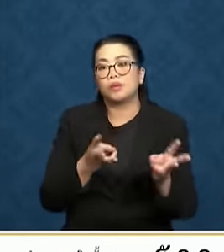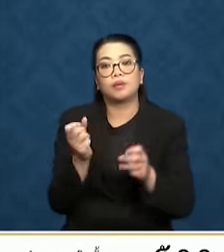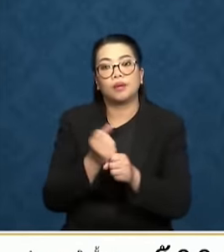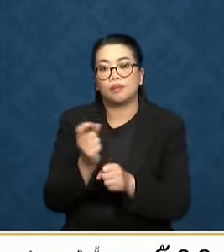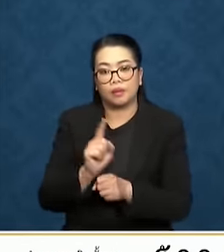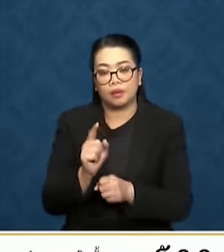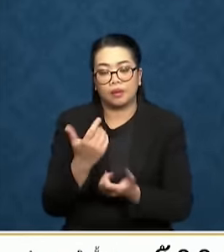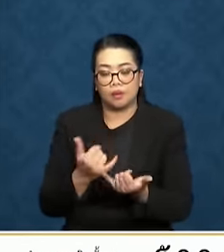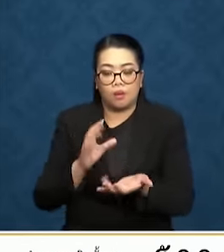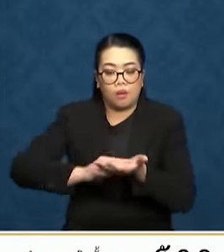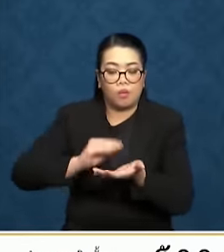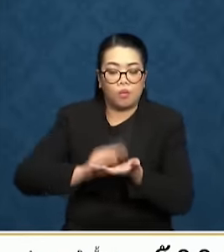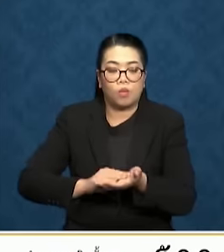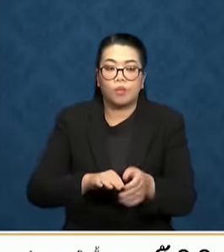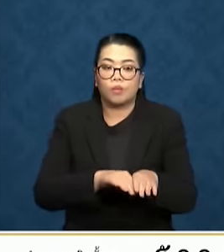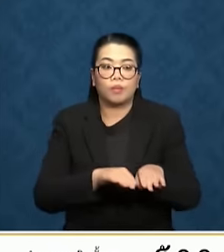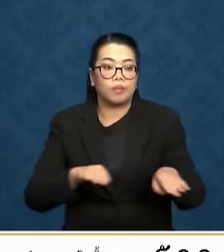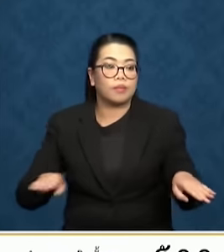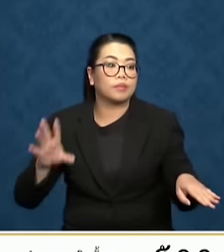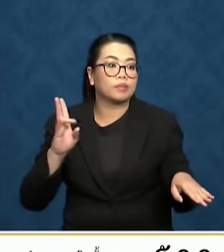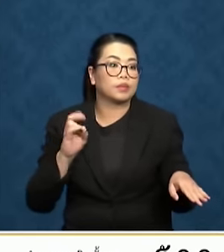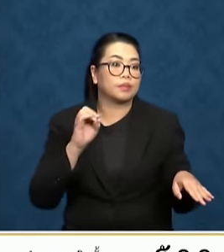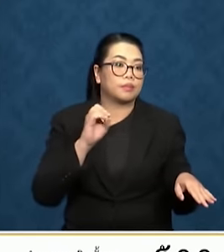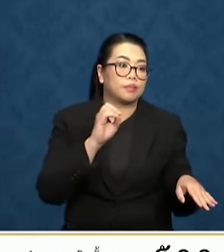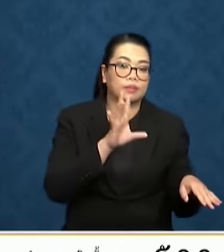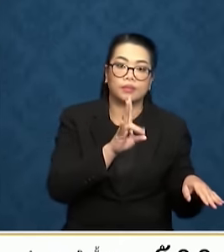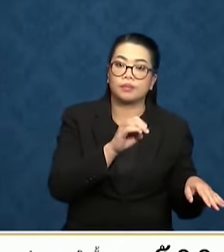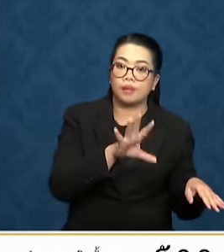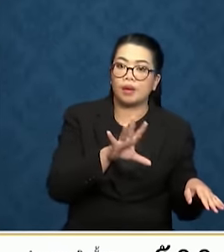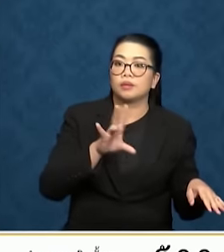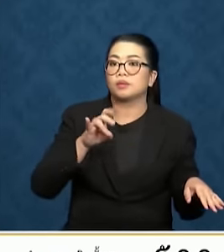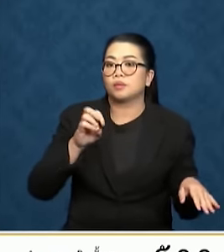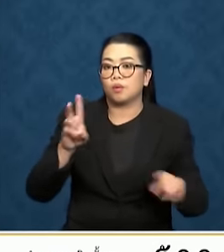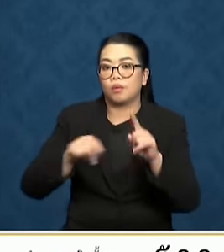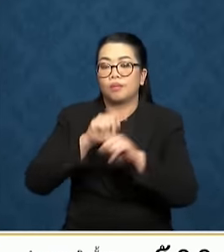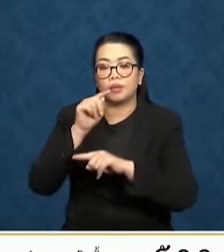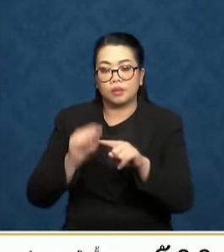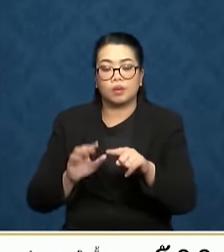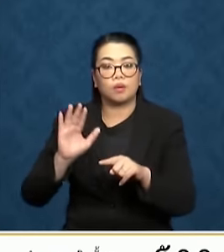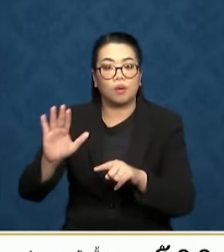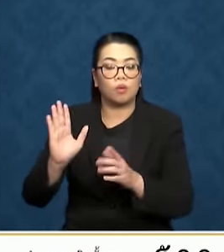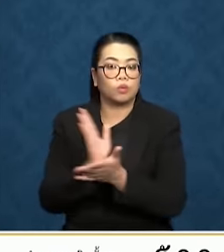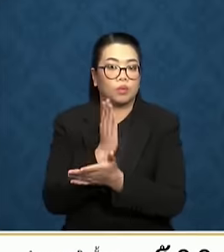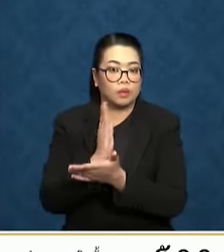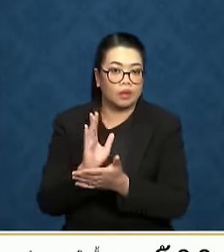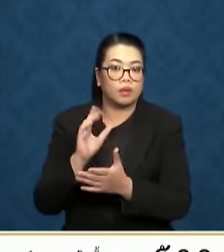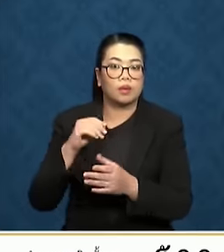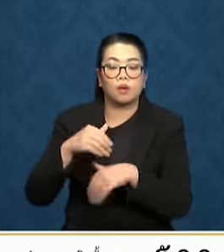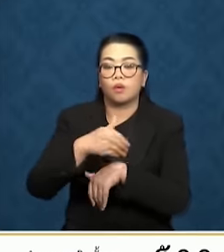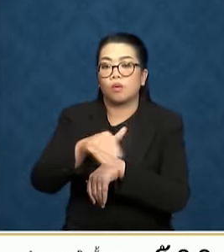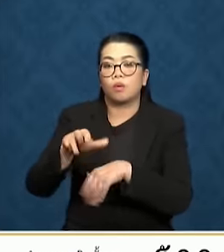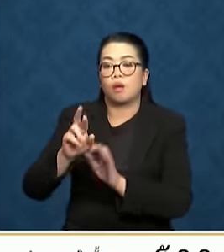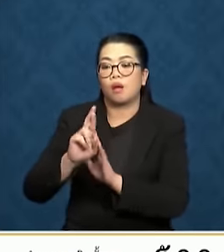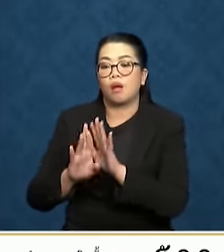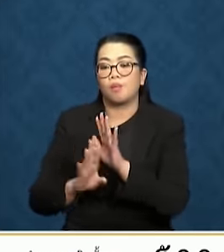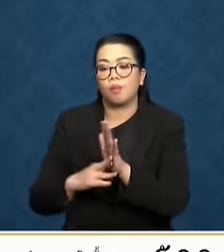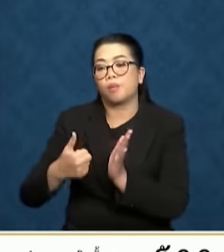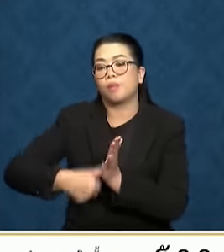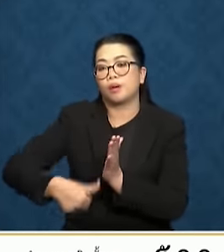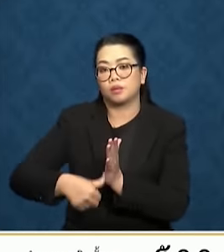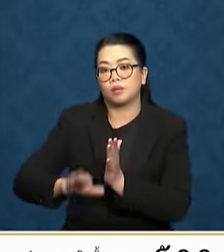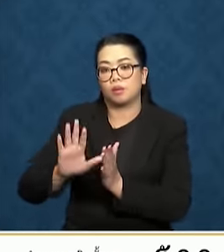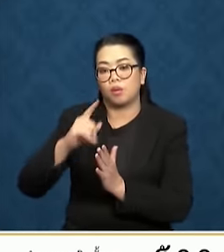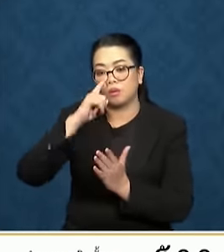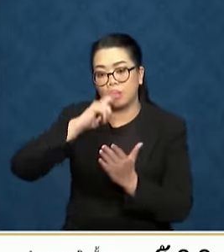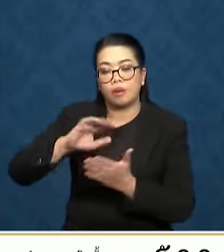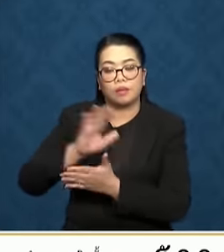ข้อมูลบอกผมบอกว่า 75 76%ของเอ่อธุรกิจอยู่นอกระบบภาษีเงินได้ของประเทศ